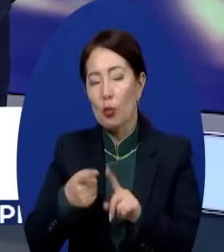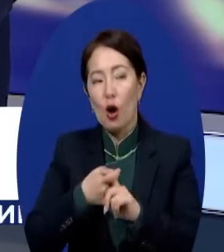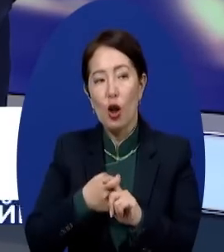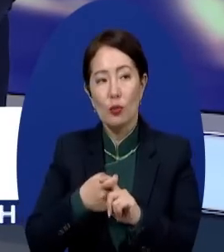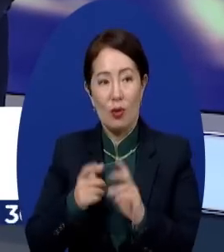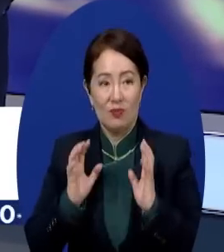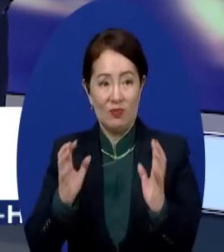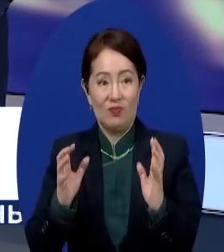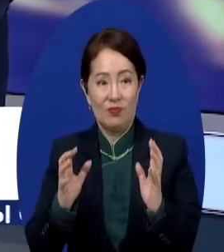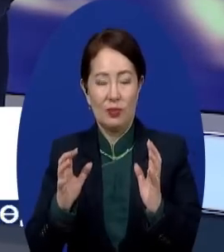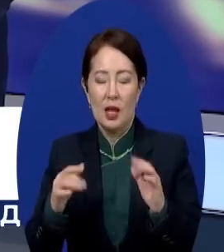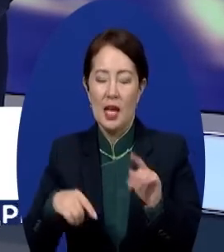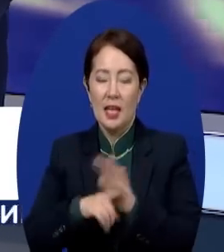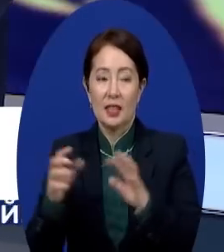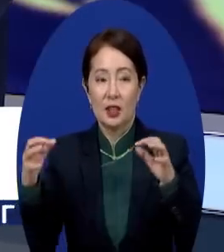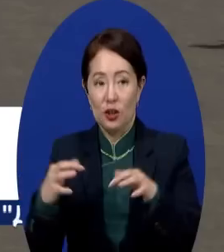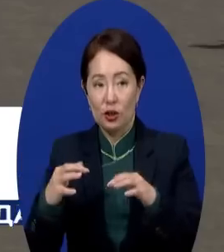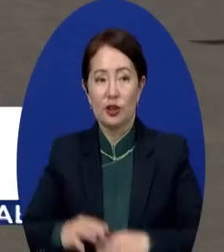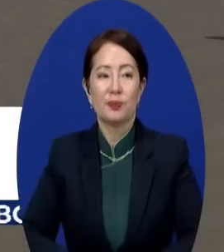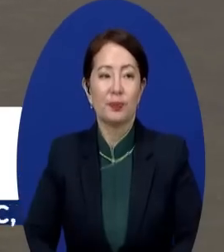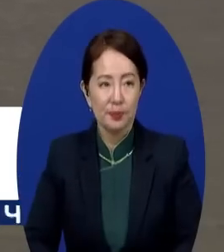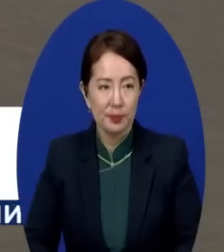хүрээлэнд ихний тоглолтуудаа хийлээ.